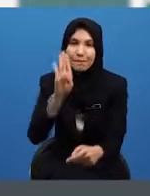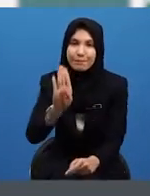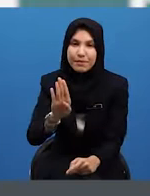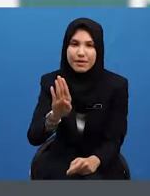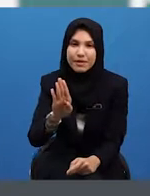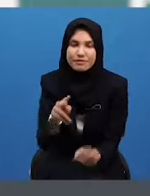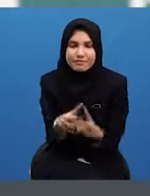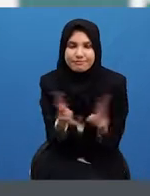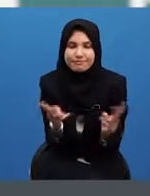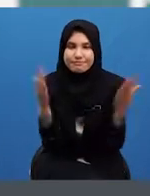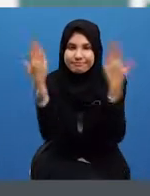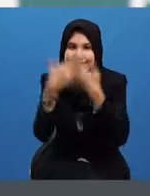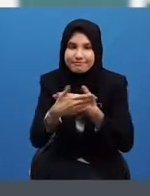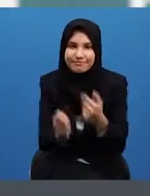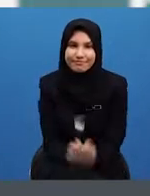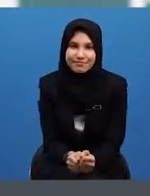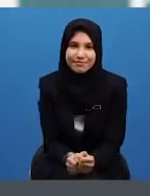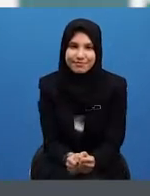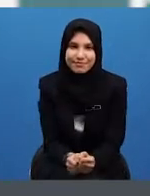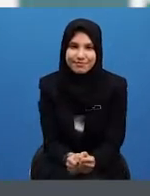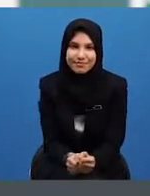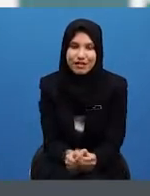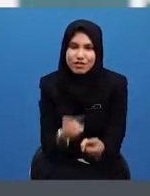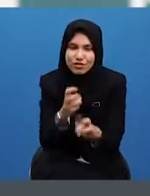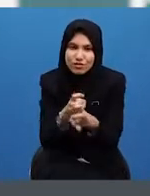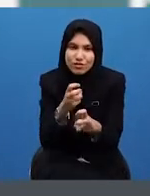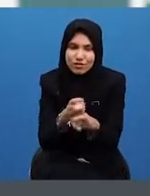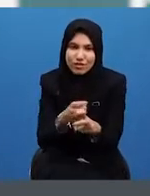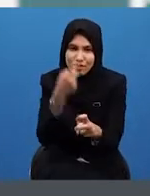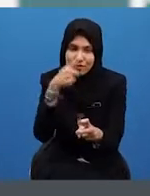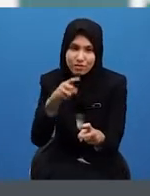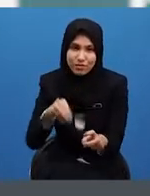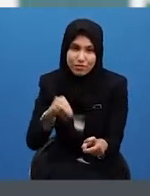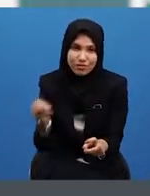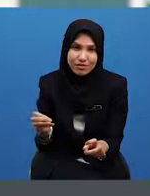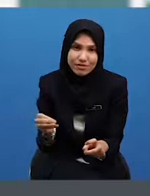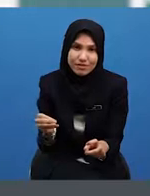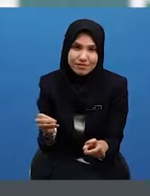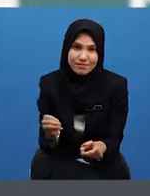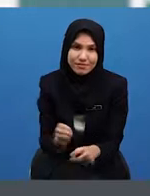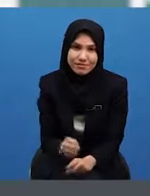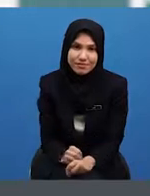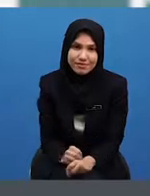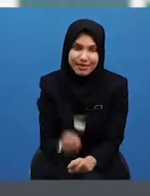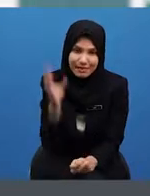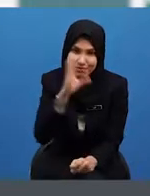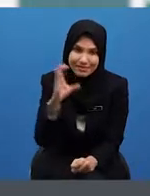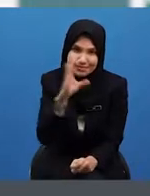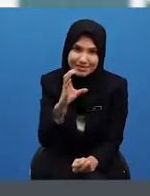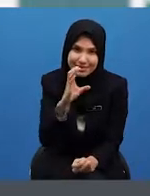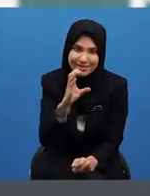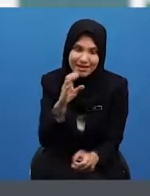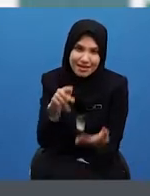sangat gelap dan menyukarkan murid tadi untuk mencari ikan